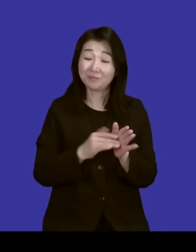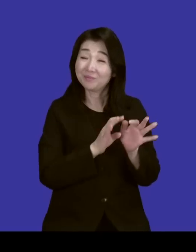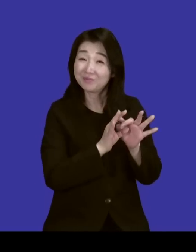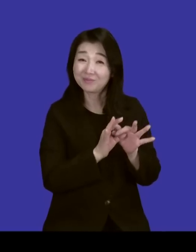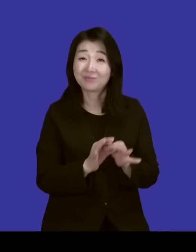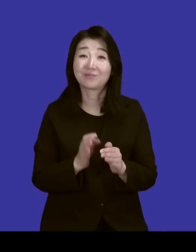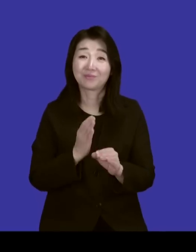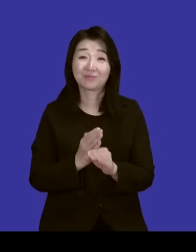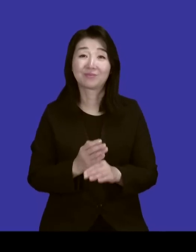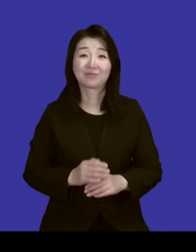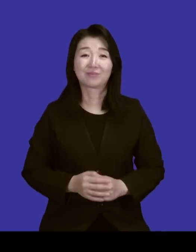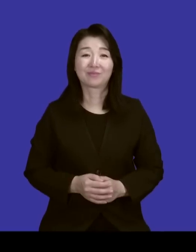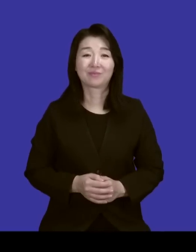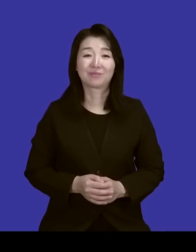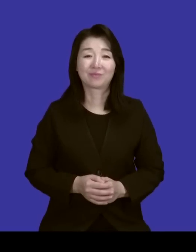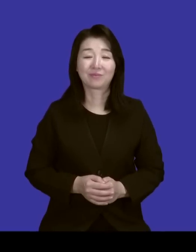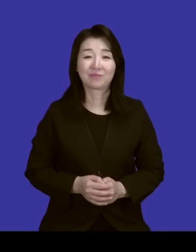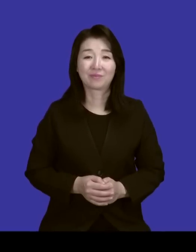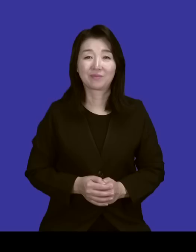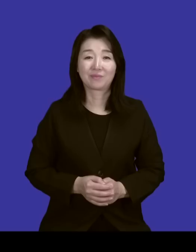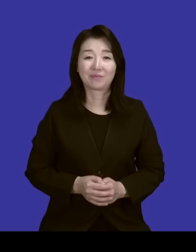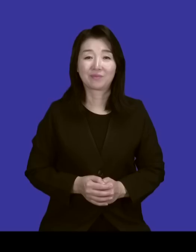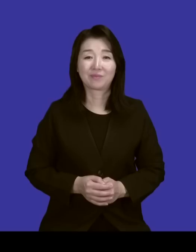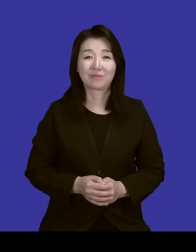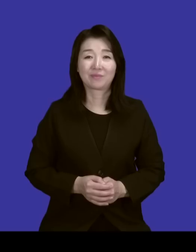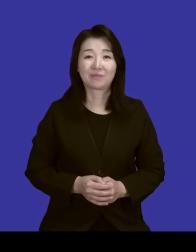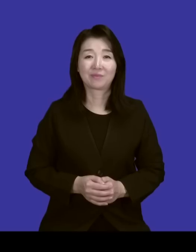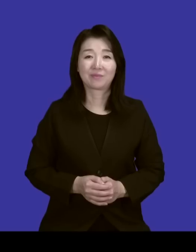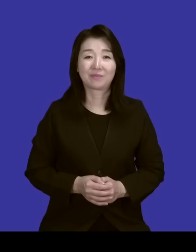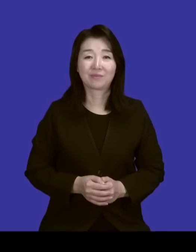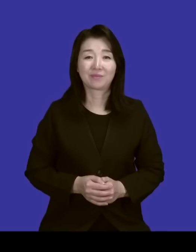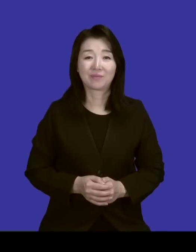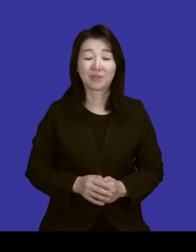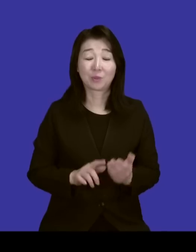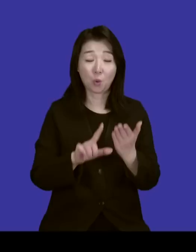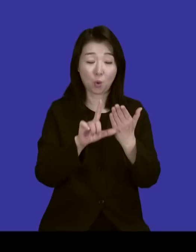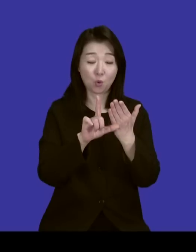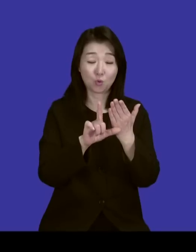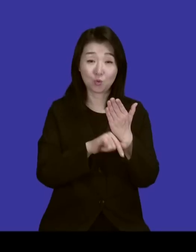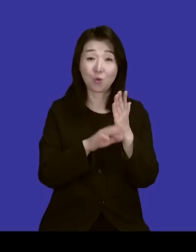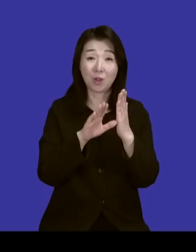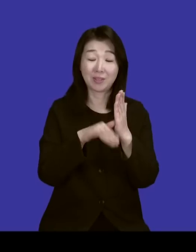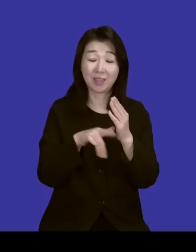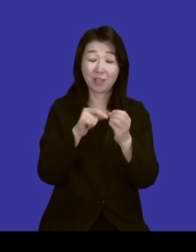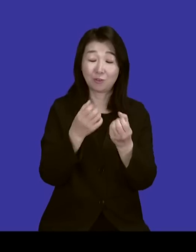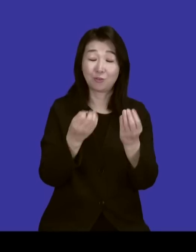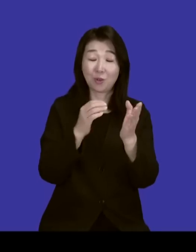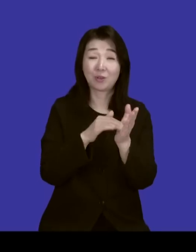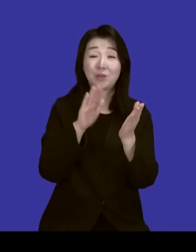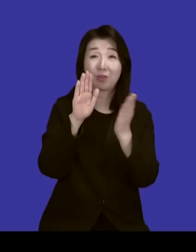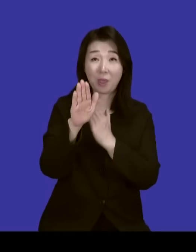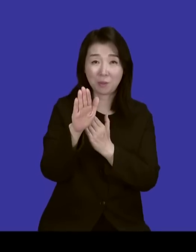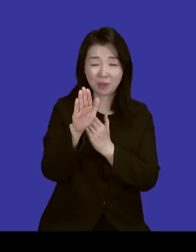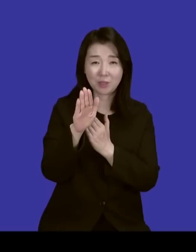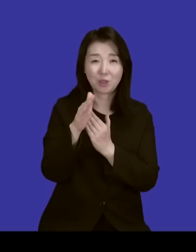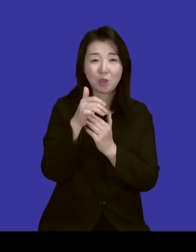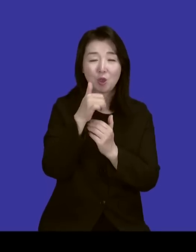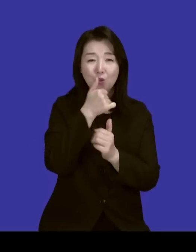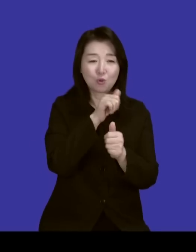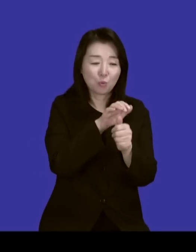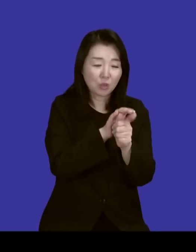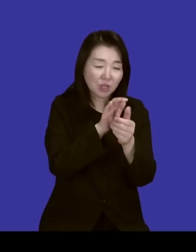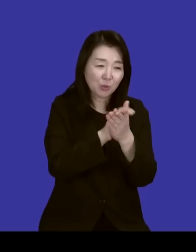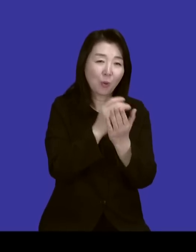있고요. 예. 사실은 9월 달에도 이제 또 추석 끝나면 또 그 세미나를 제가 하게 됩니다. 네, 그런데